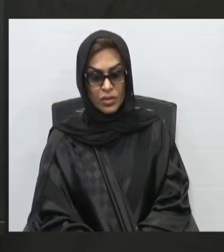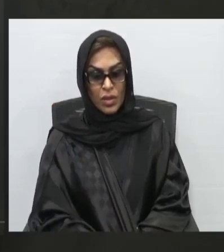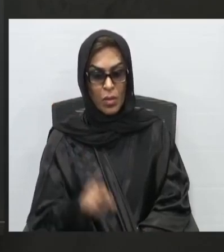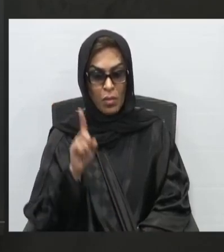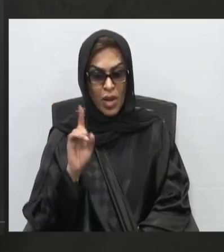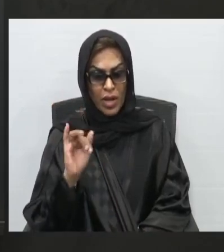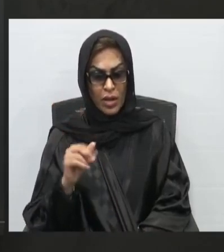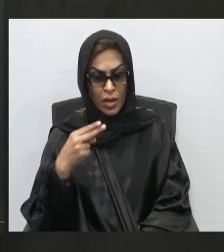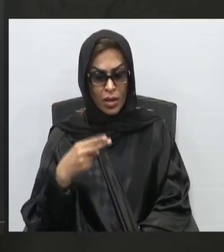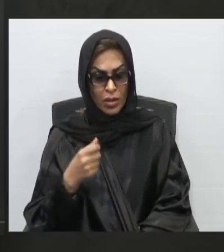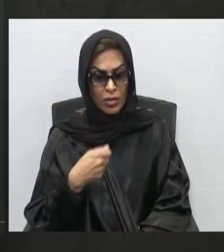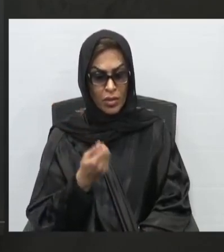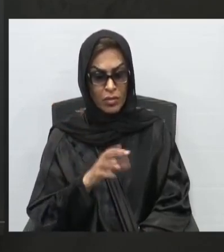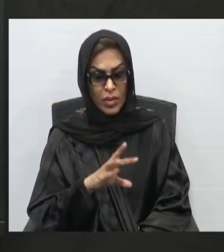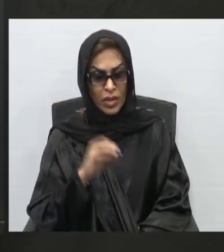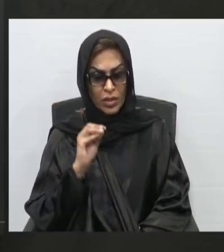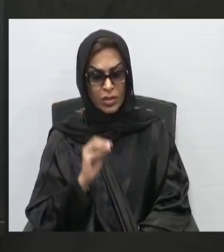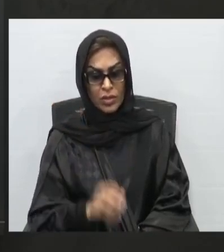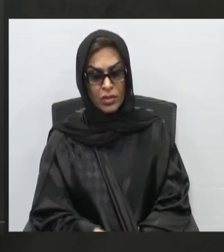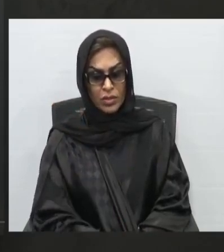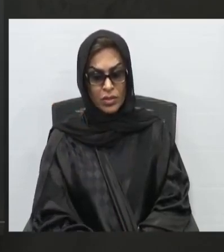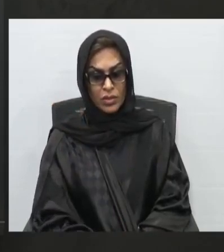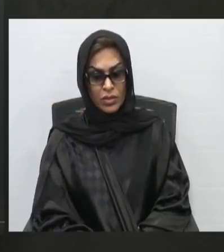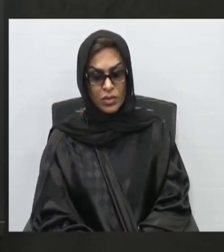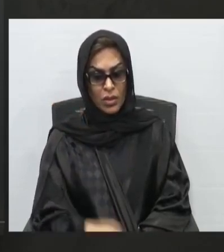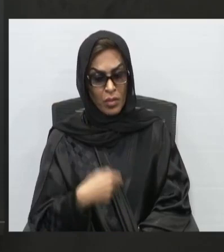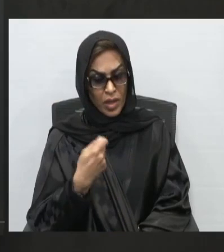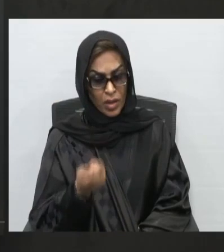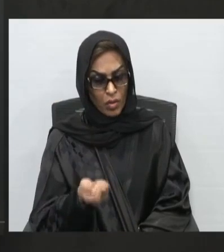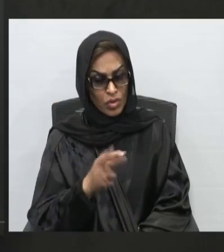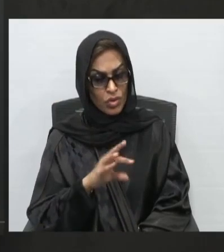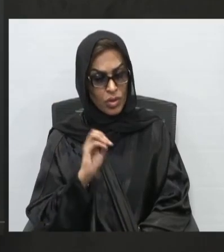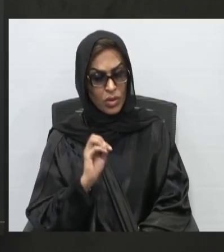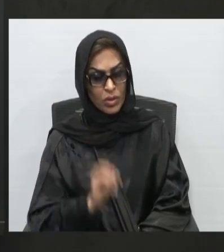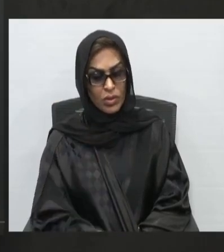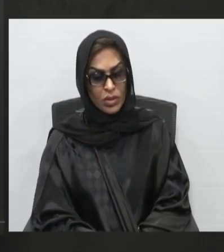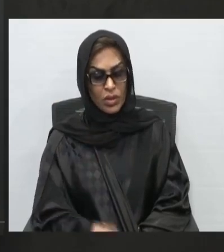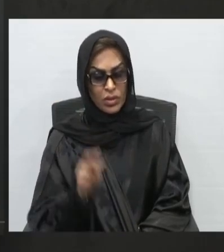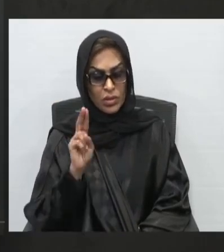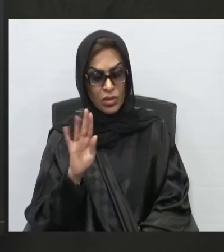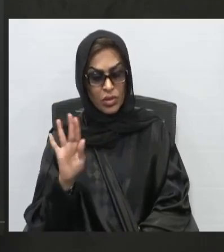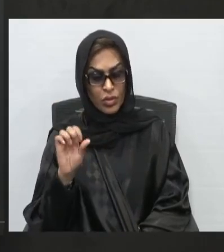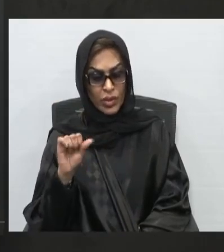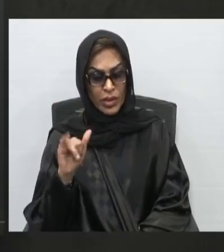استخدم البيع الشراء التسويق